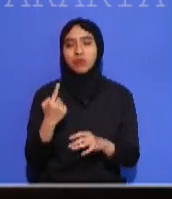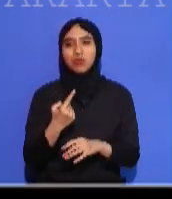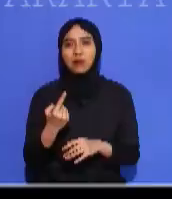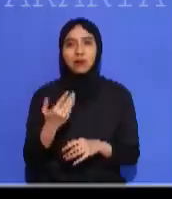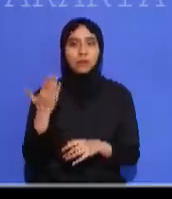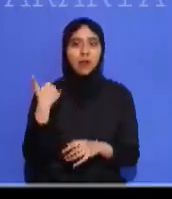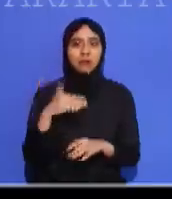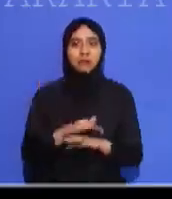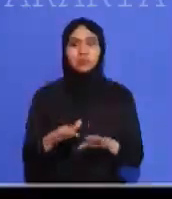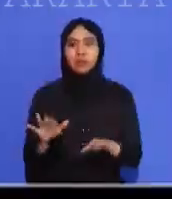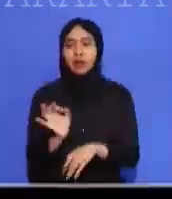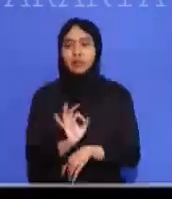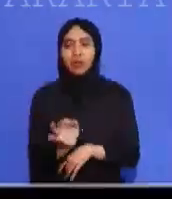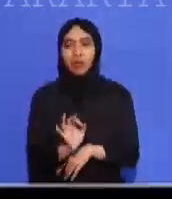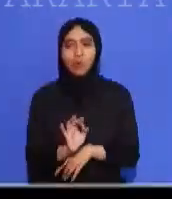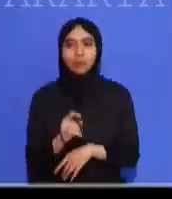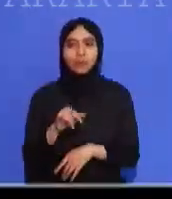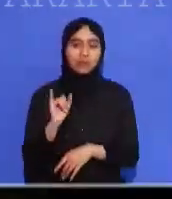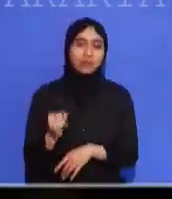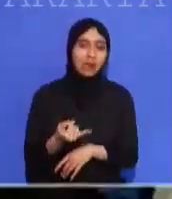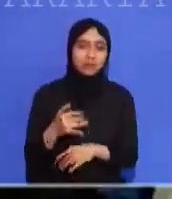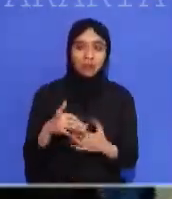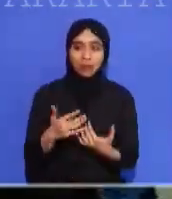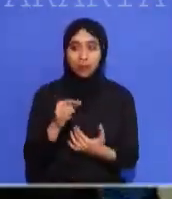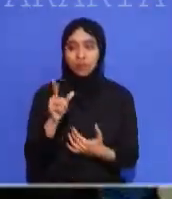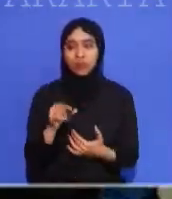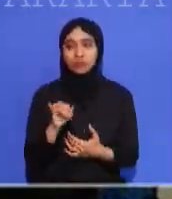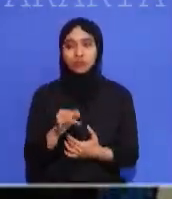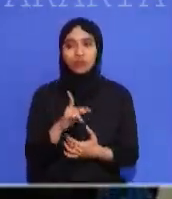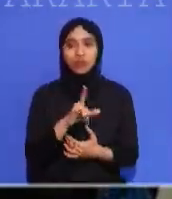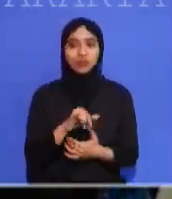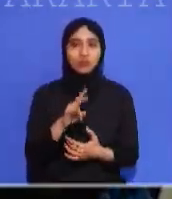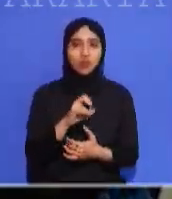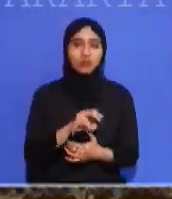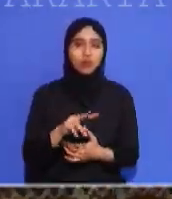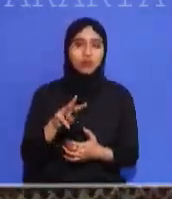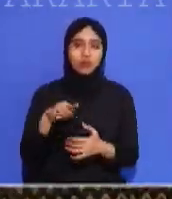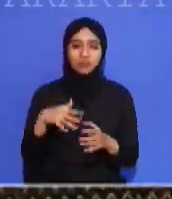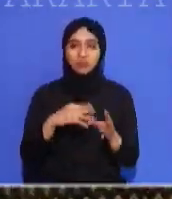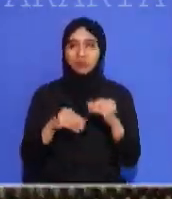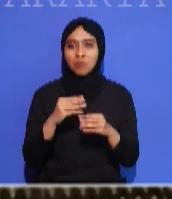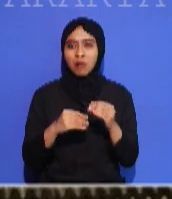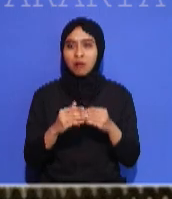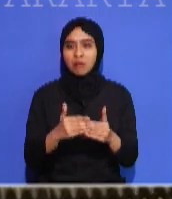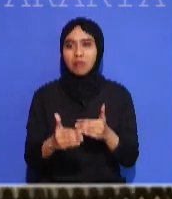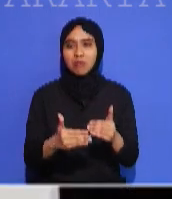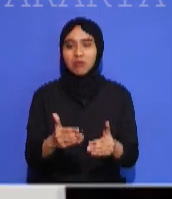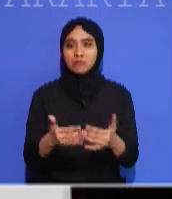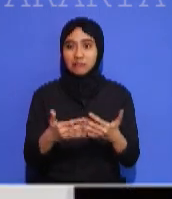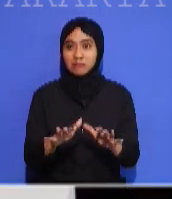selesai jadi pada bulan Juli tahun 2023 itu Munas yang belum selesai